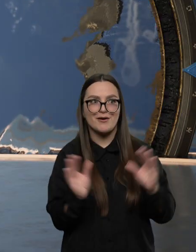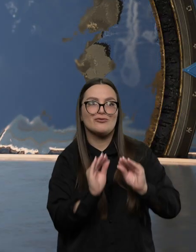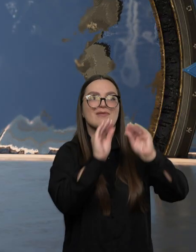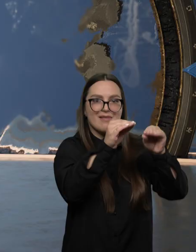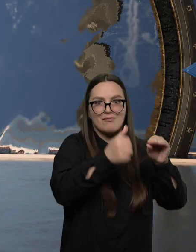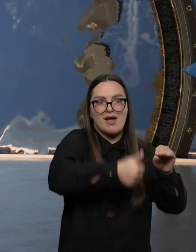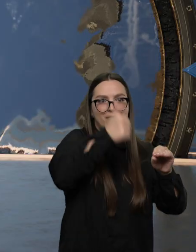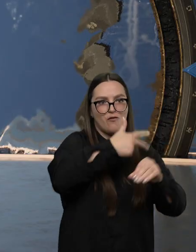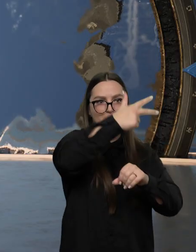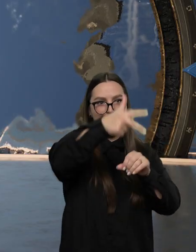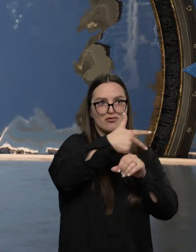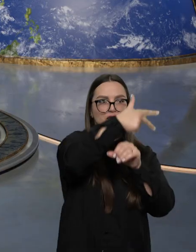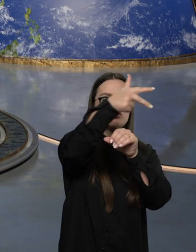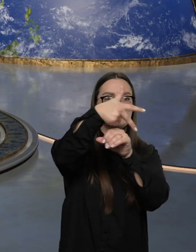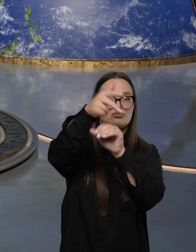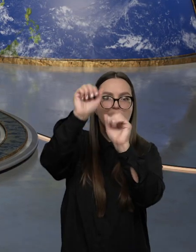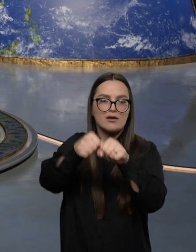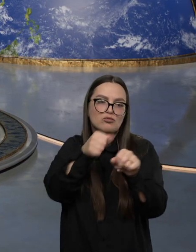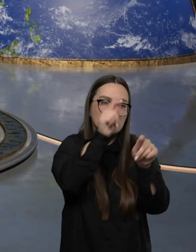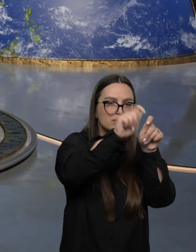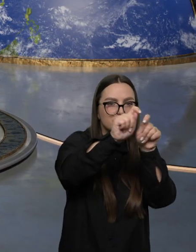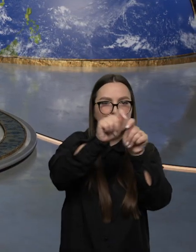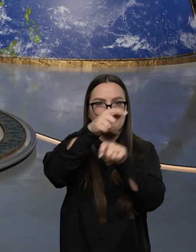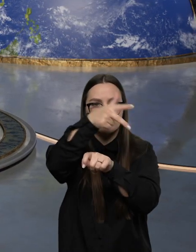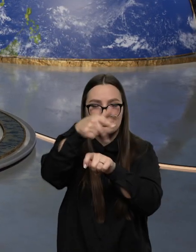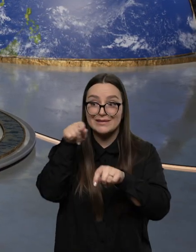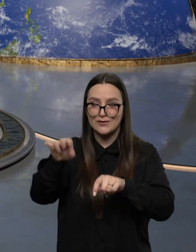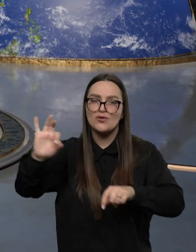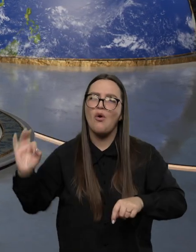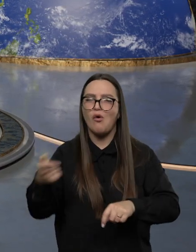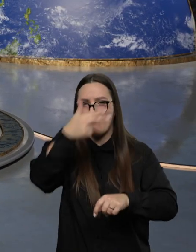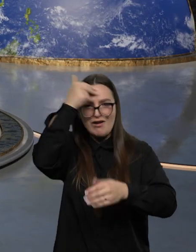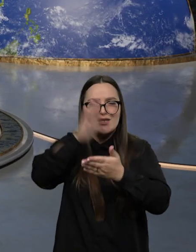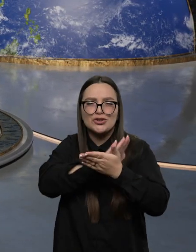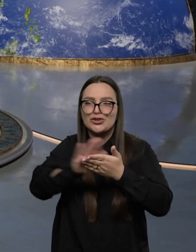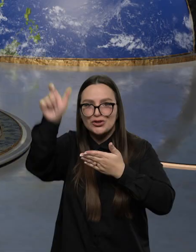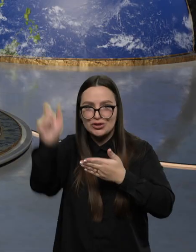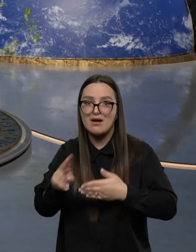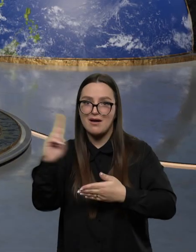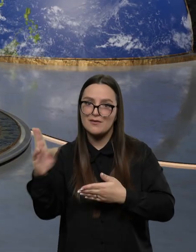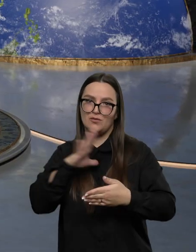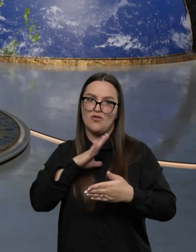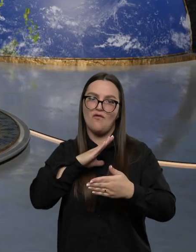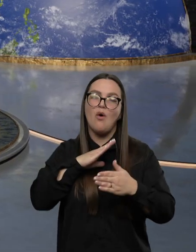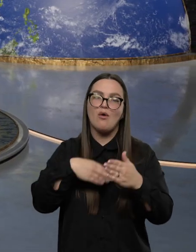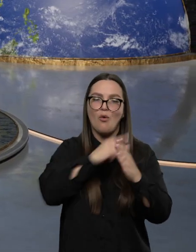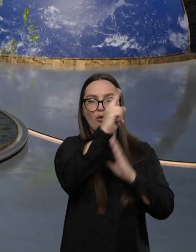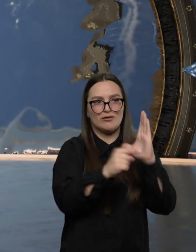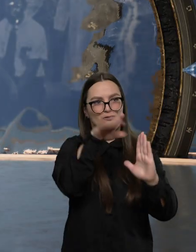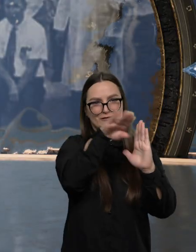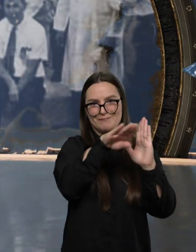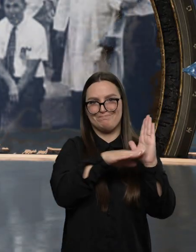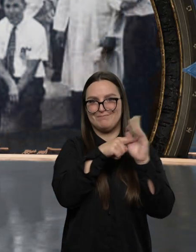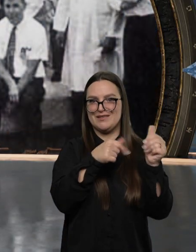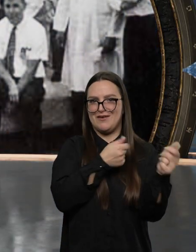įdėti ir su palydovu iškelt. Formaliai, sakyčiau, pirmasis lietuvis vadovavęs moksliniai kosmoso misijai.